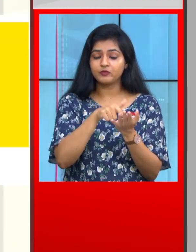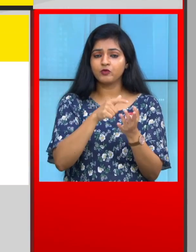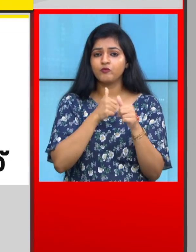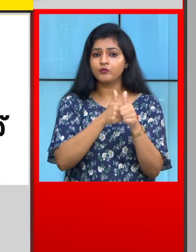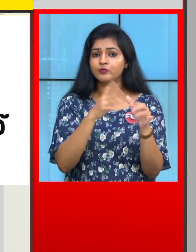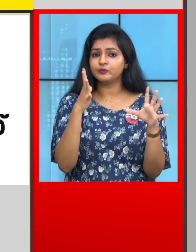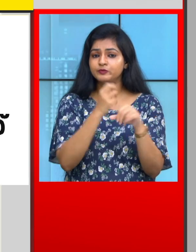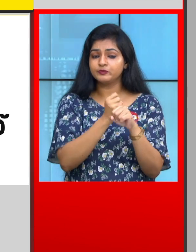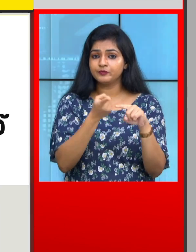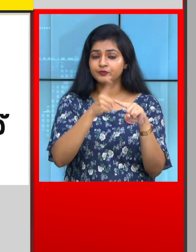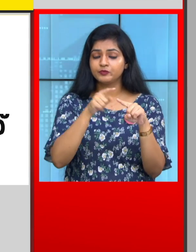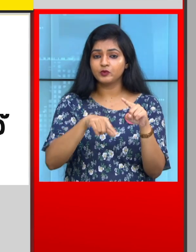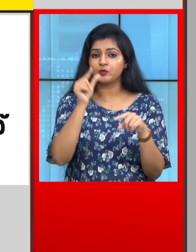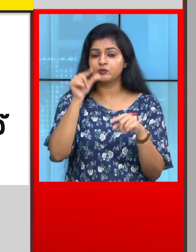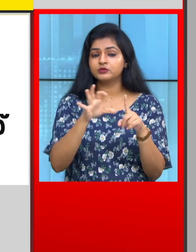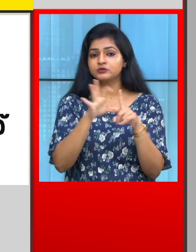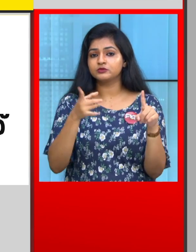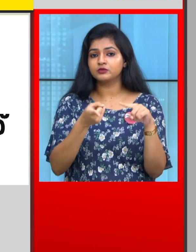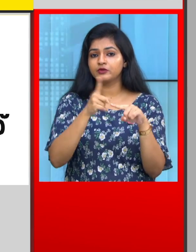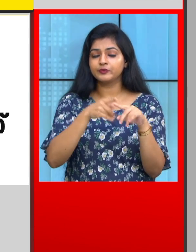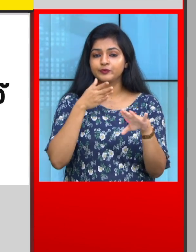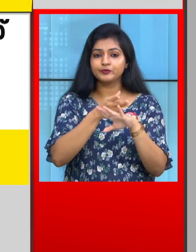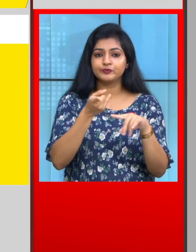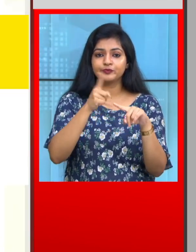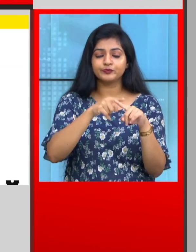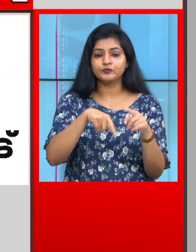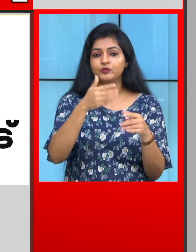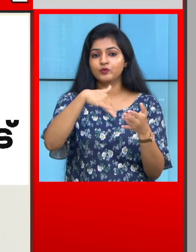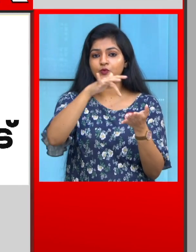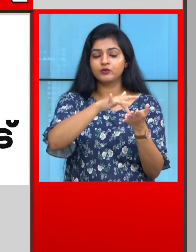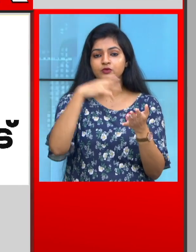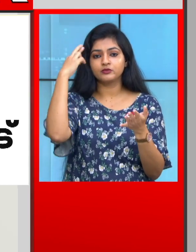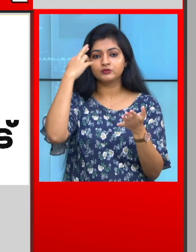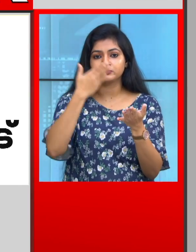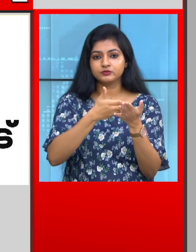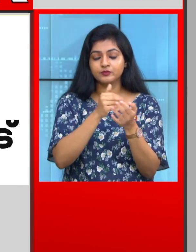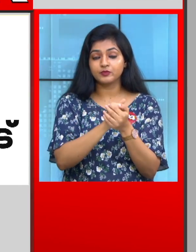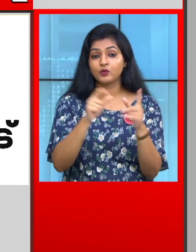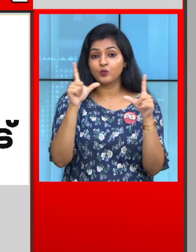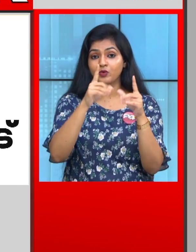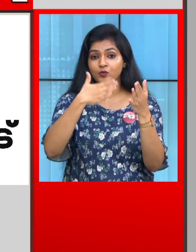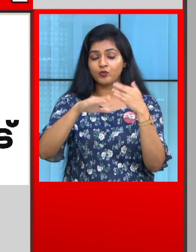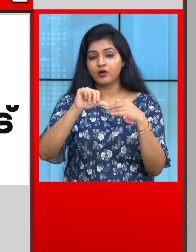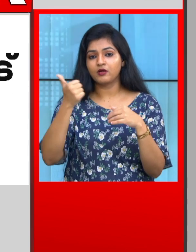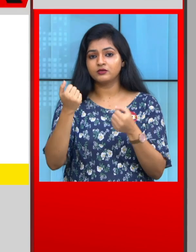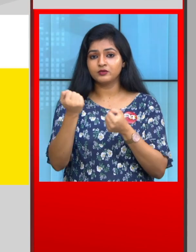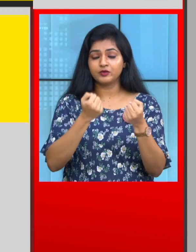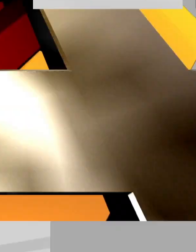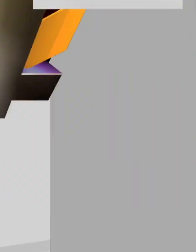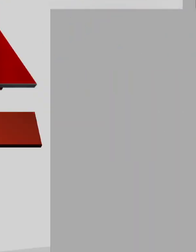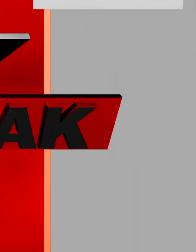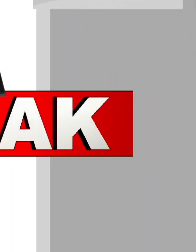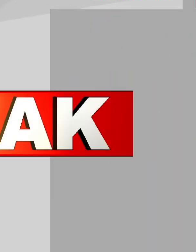പാലിക്കപ്പെടാതായതോടുകൂടിയാണ് ഇത്തരത്തിൽ ഒരാൾക്ക് ഈ കുഴിയിൽ വീണ ഗുരുതരമായി പരിക്കേൽക്കുന്ന സാഹചര്യം ഉണ്ടായിട്ടുള്ളത്. വയനാട്ടിലേക്ക് പോവുകയായിരുന്ന മറ്റൊരു വാഹനത്തിലെ യാത്രക്കാരാണ്